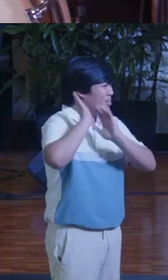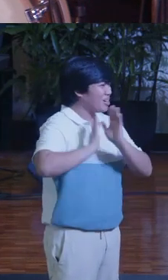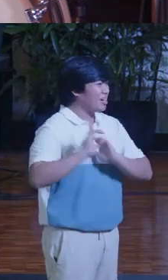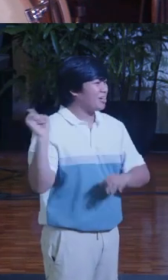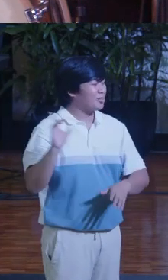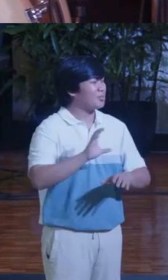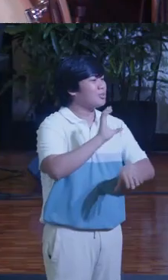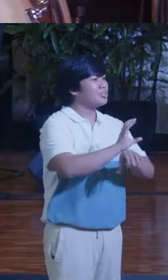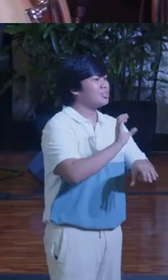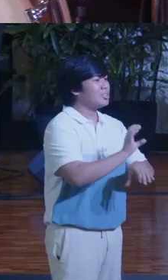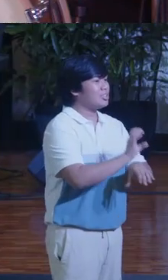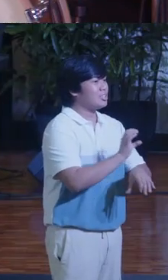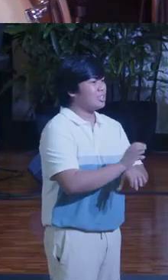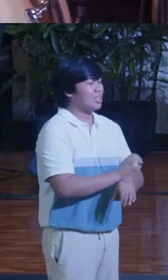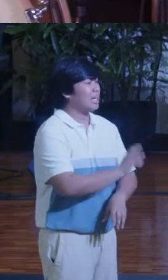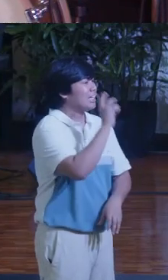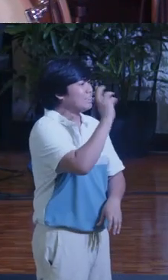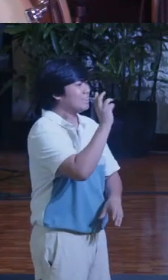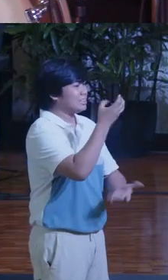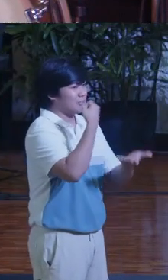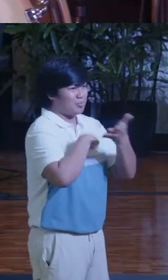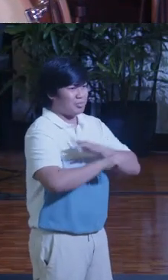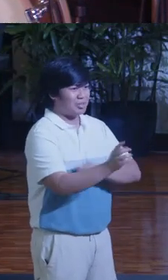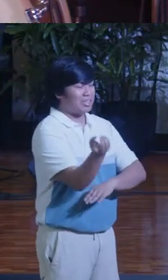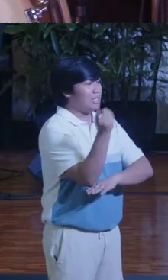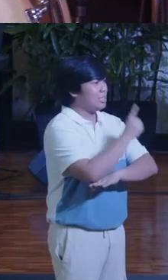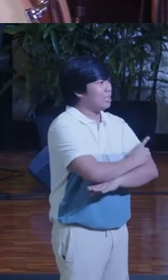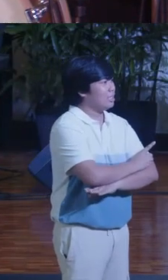ng tribute sa aking 60th birthday,